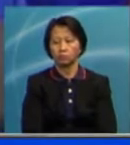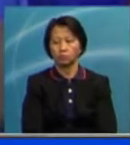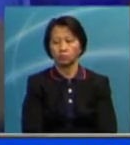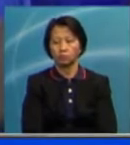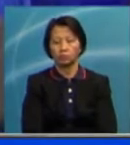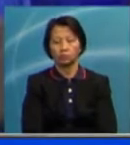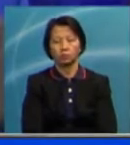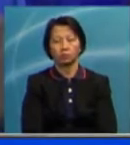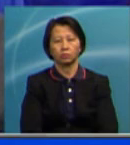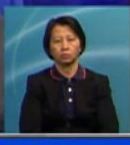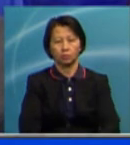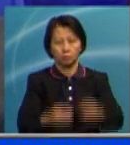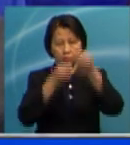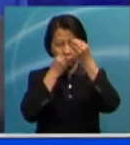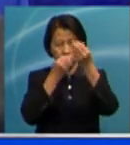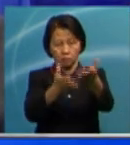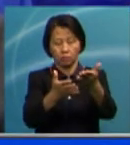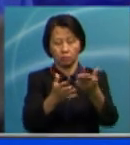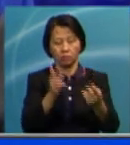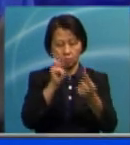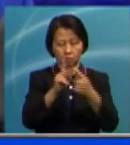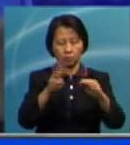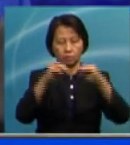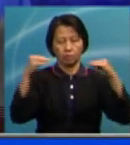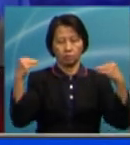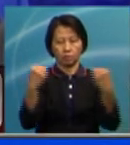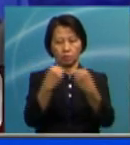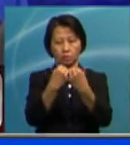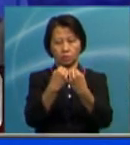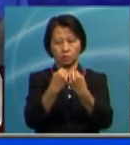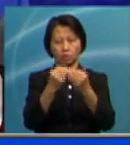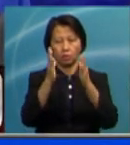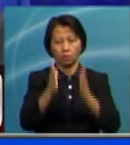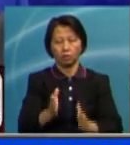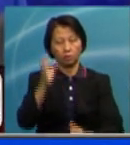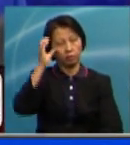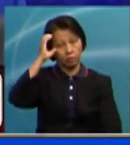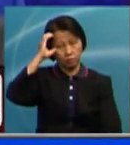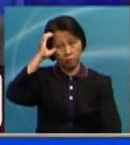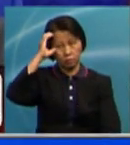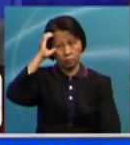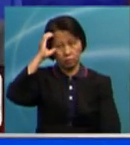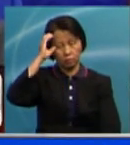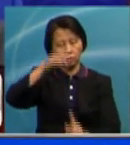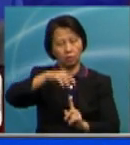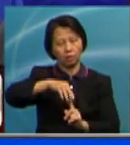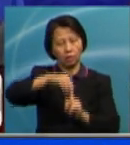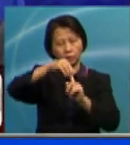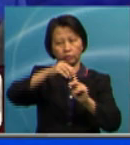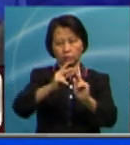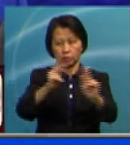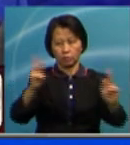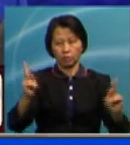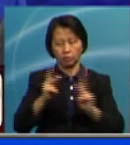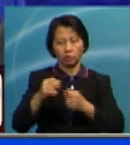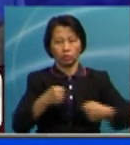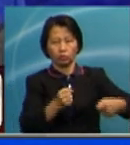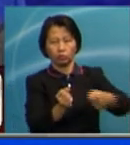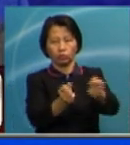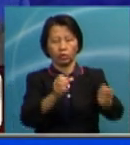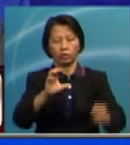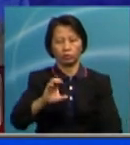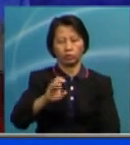memberi mesej kepada masyarakat kaum Tion Hua khususnya di kawasan Sungai cua